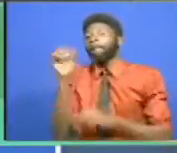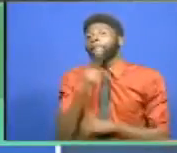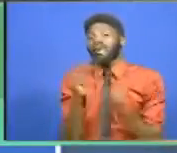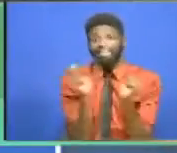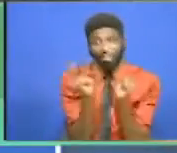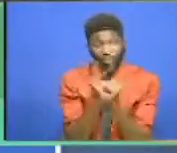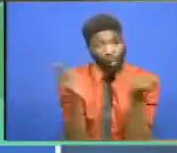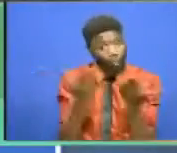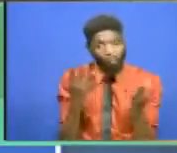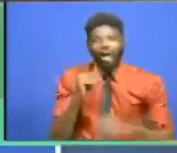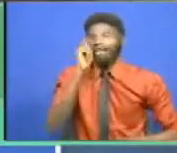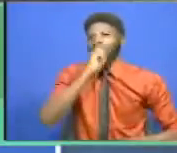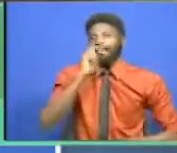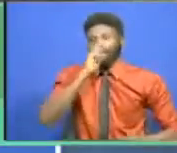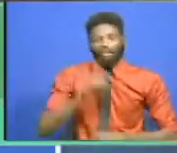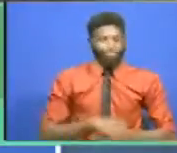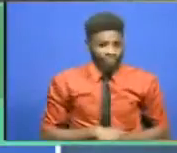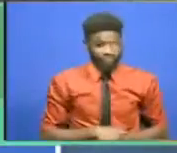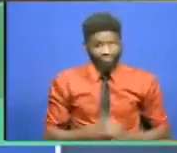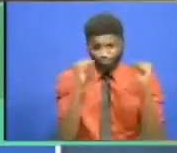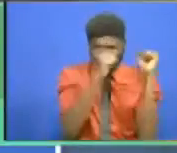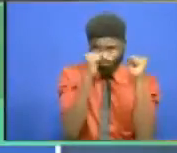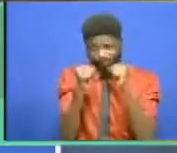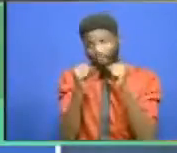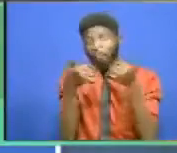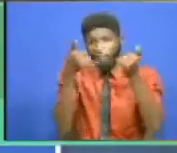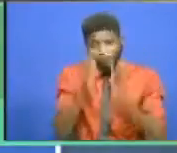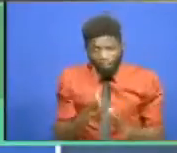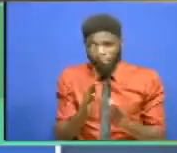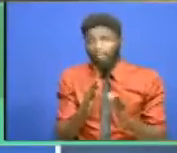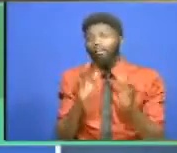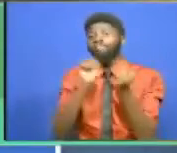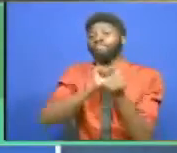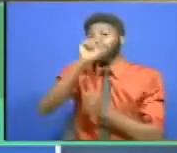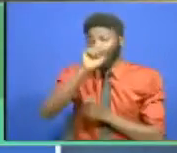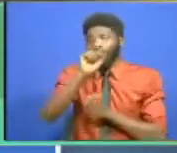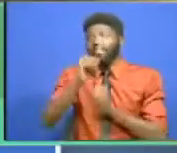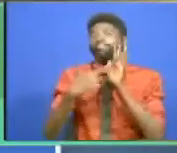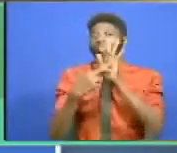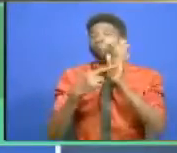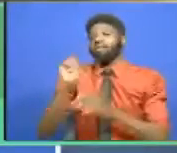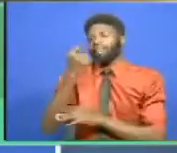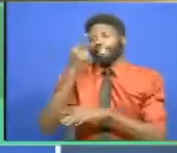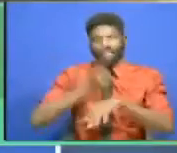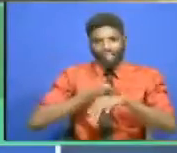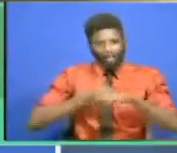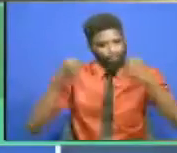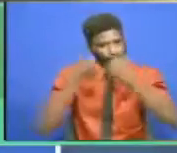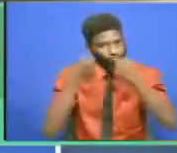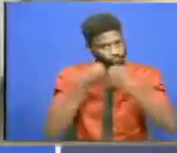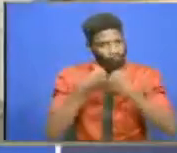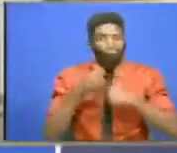nchini Tanzania. Mabondia 15 watawakilisha Kenya kwenye mashindano hayo.